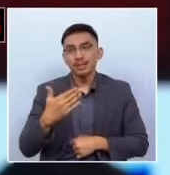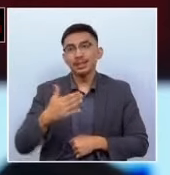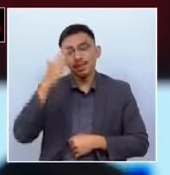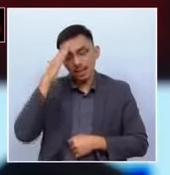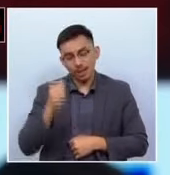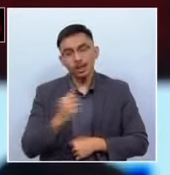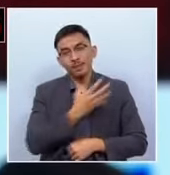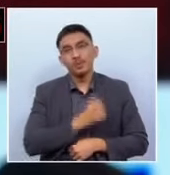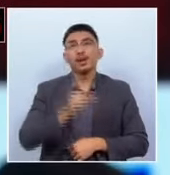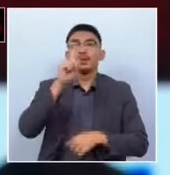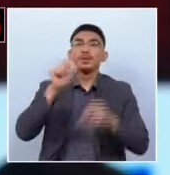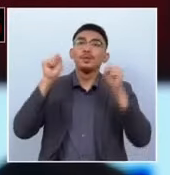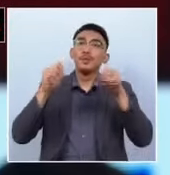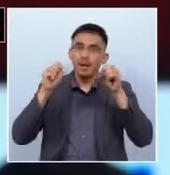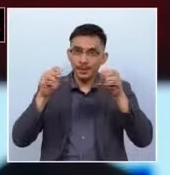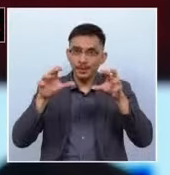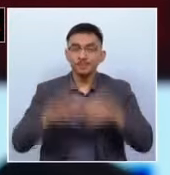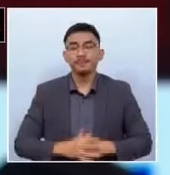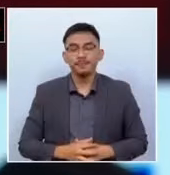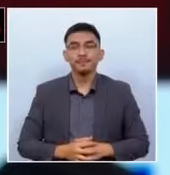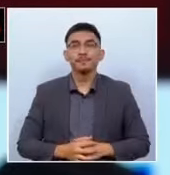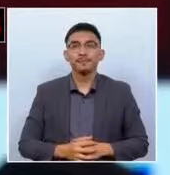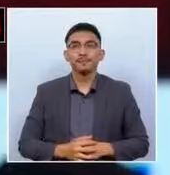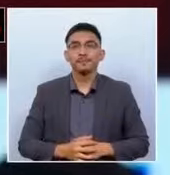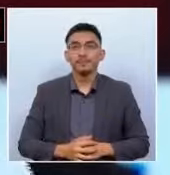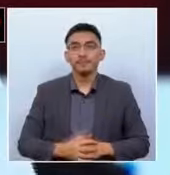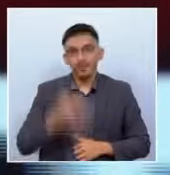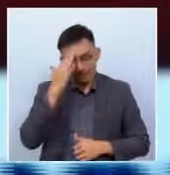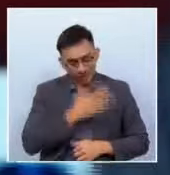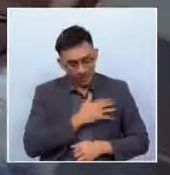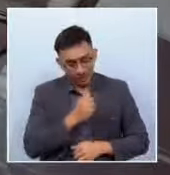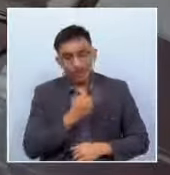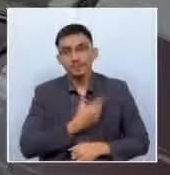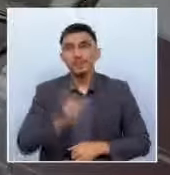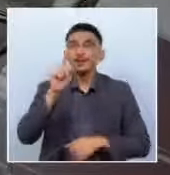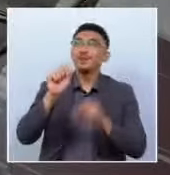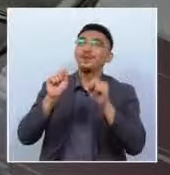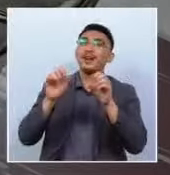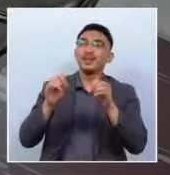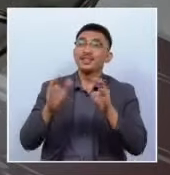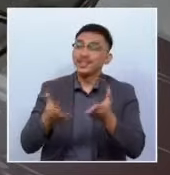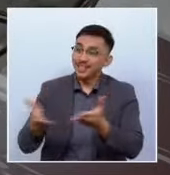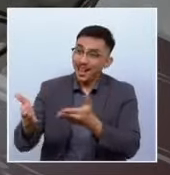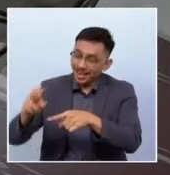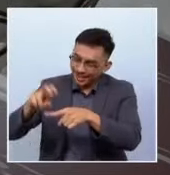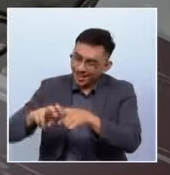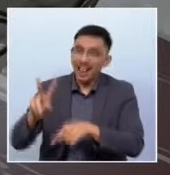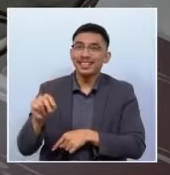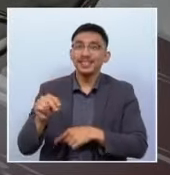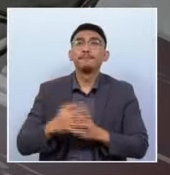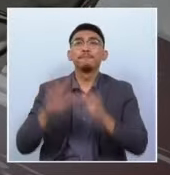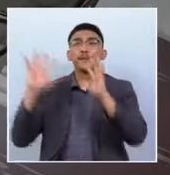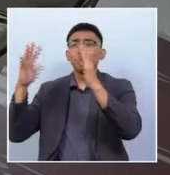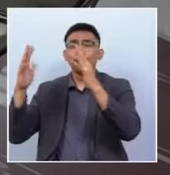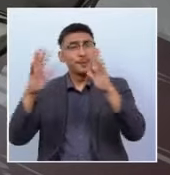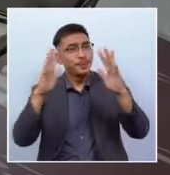warahmatullahi wabarakatuh. Baik. Waalaikumsalam warahmatullahi wabarakatuh. Kami persilakan kembali Pak Prabowo. Kita berikan apresiasi yang paling